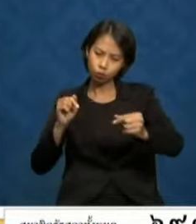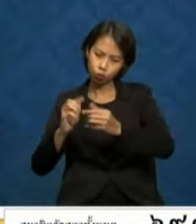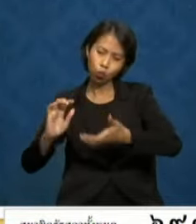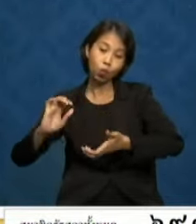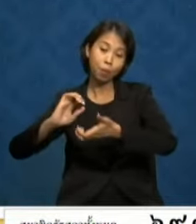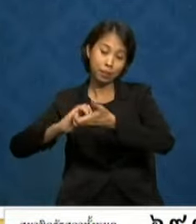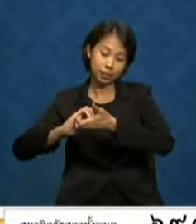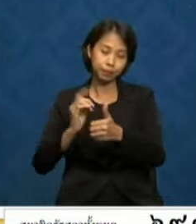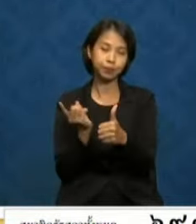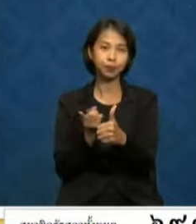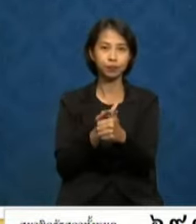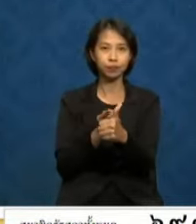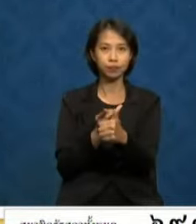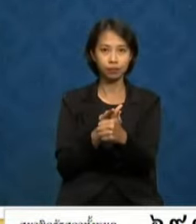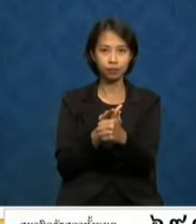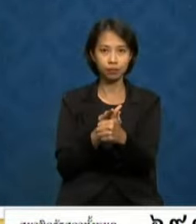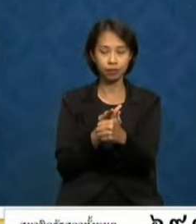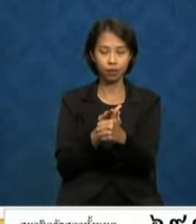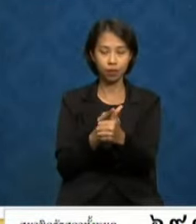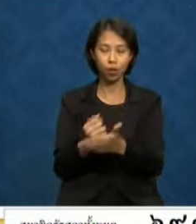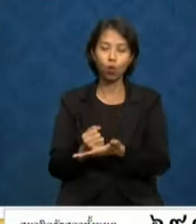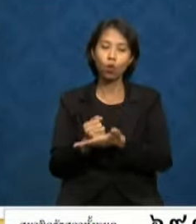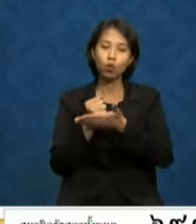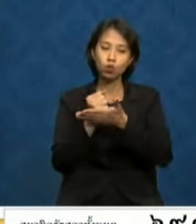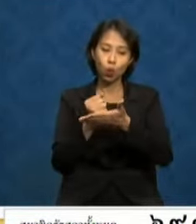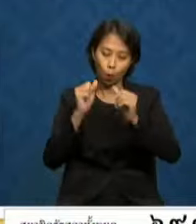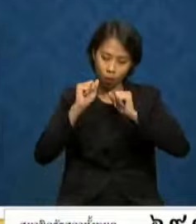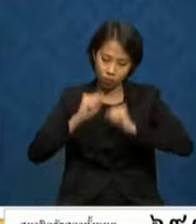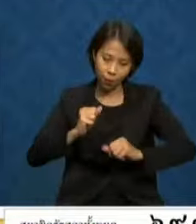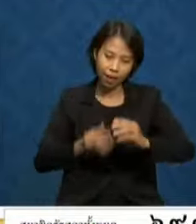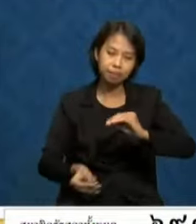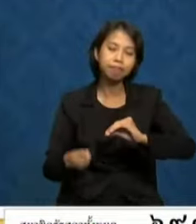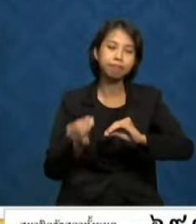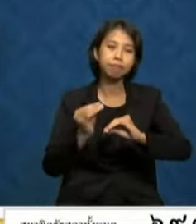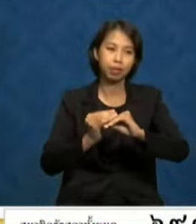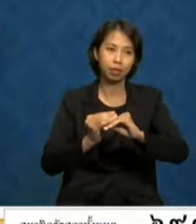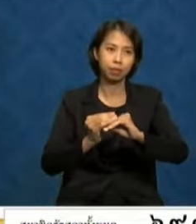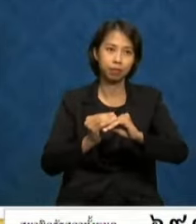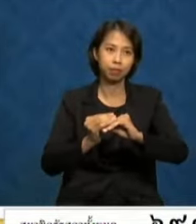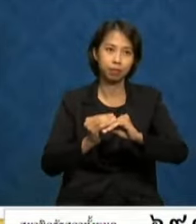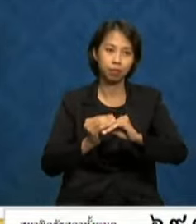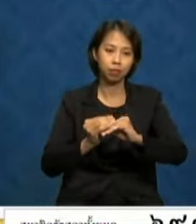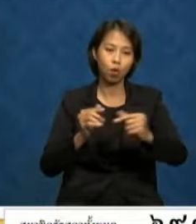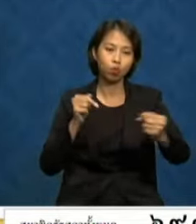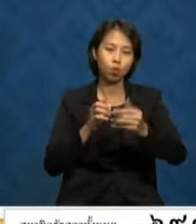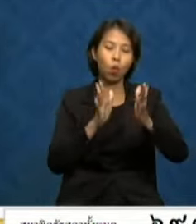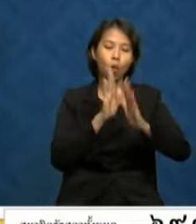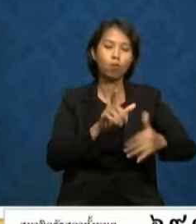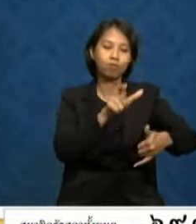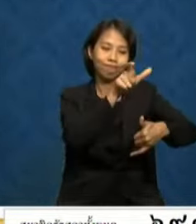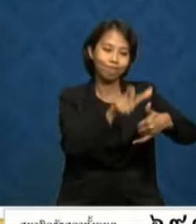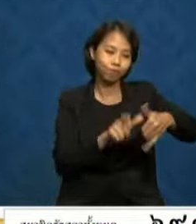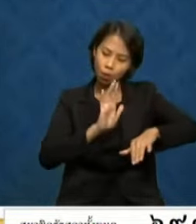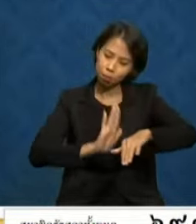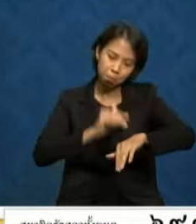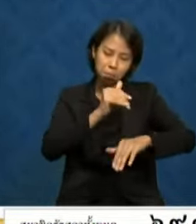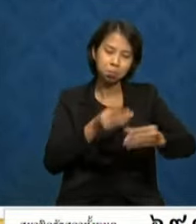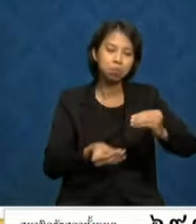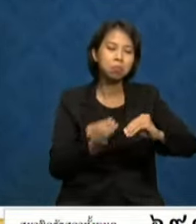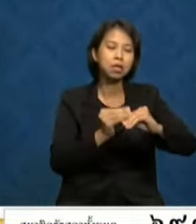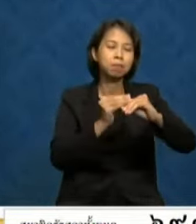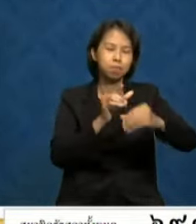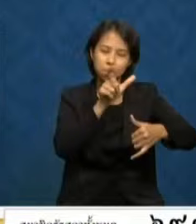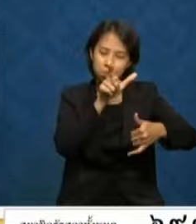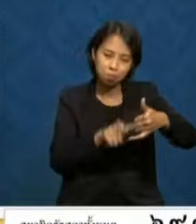อันที่หนึ่งเนี่ยก็คือเรื่องการเพิ่มขีดความสามารถและศักยภาพของบุคลากรจริงๆในเรื่องนี้คนไ